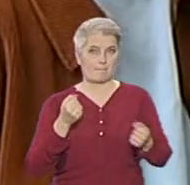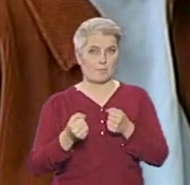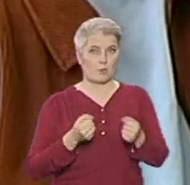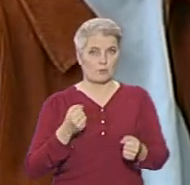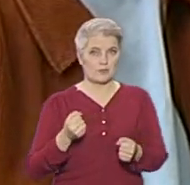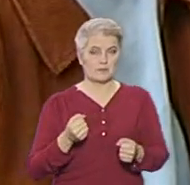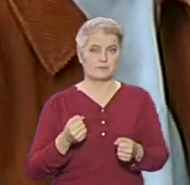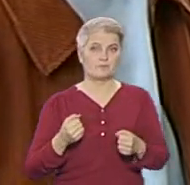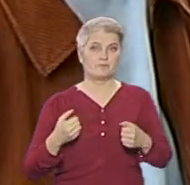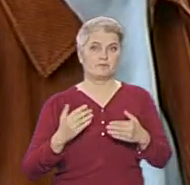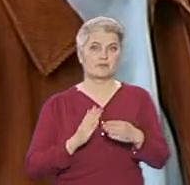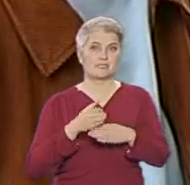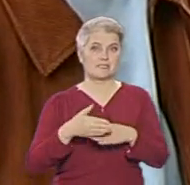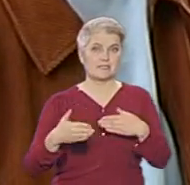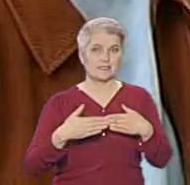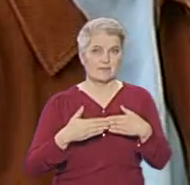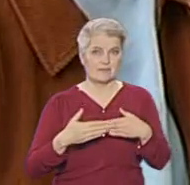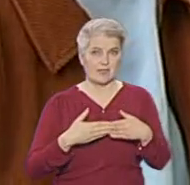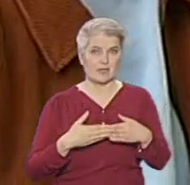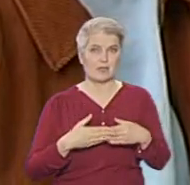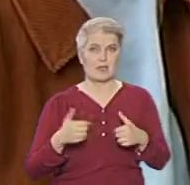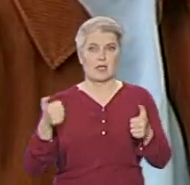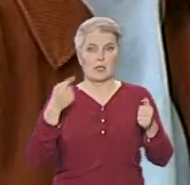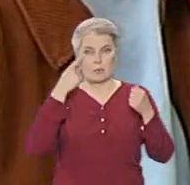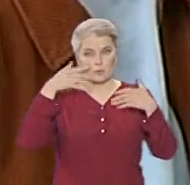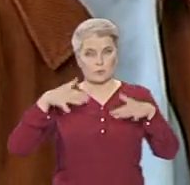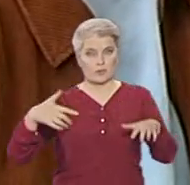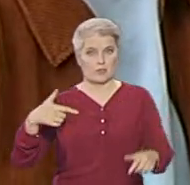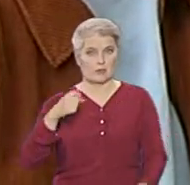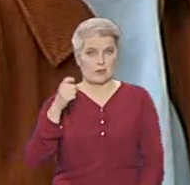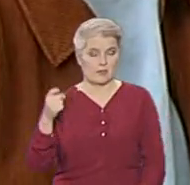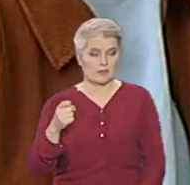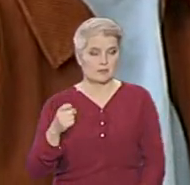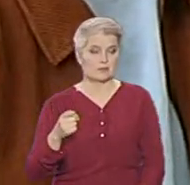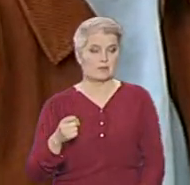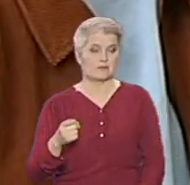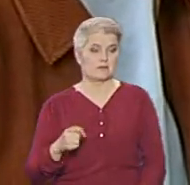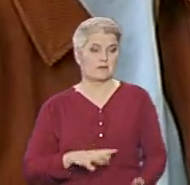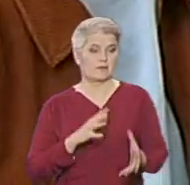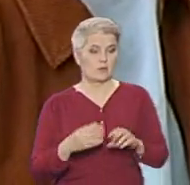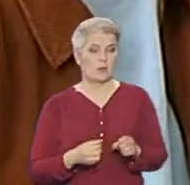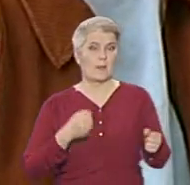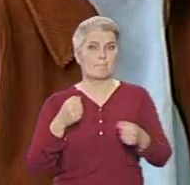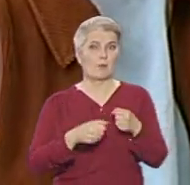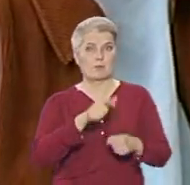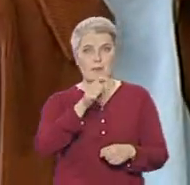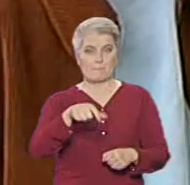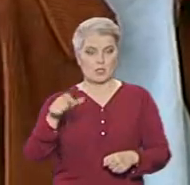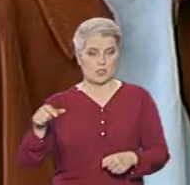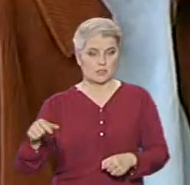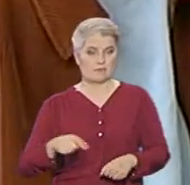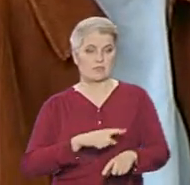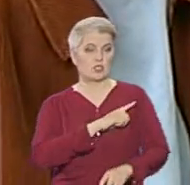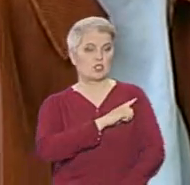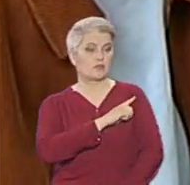повністю вхідні двері, почали пускати сльозоточивий газ. І в ітогі вони побили мешканців,